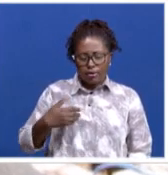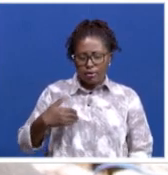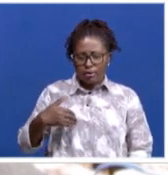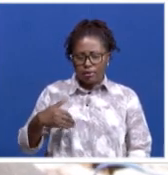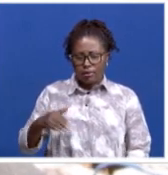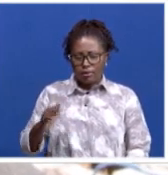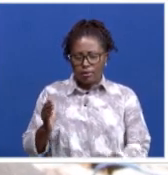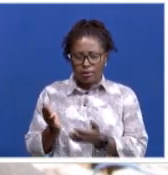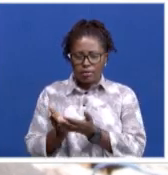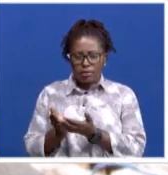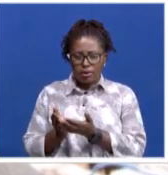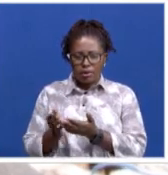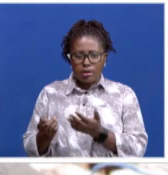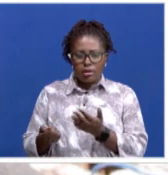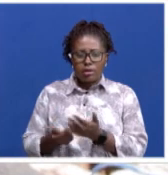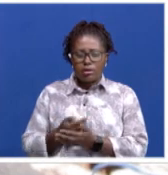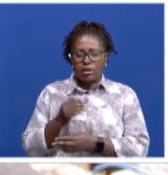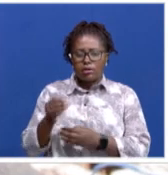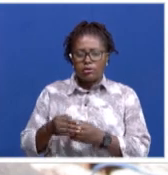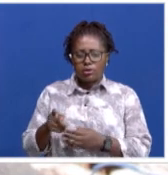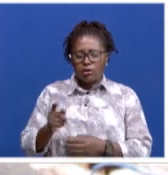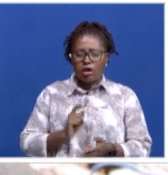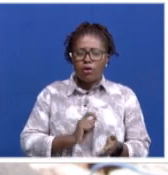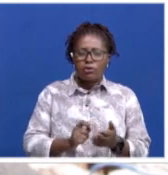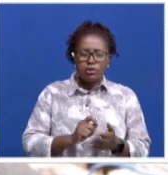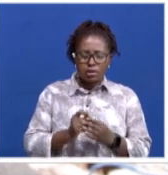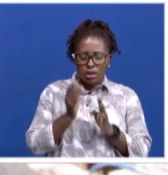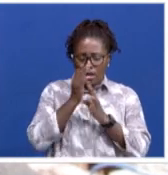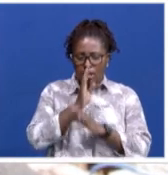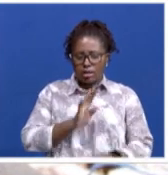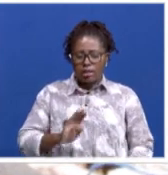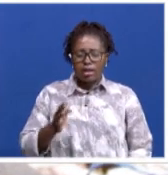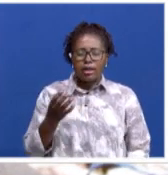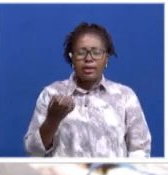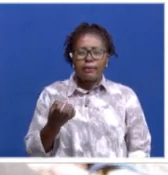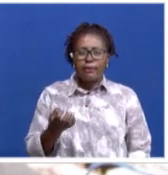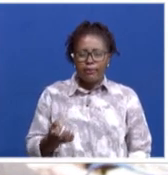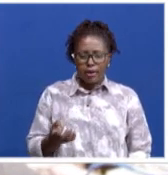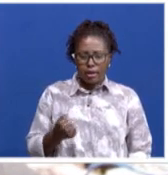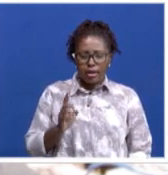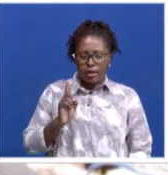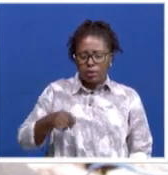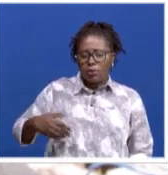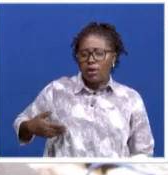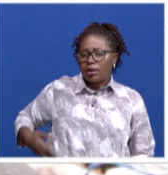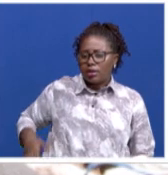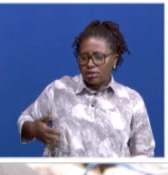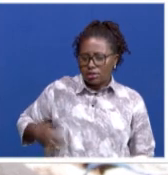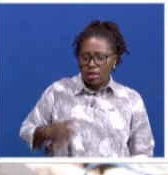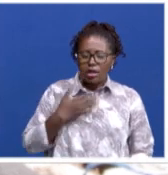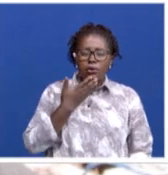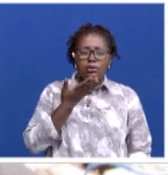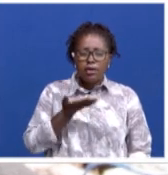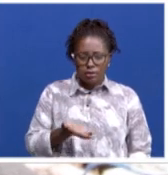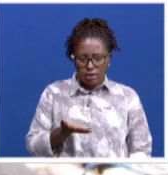hean alito huko na wanafunzi hali yake inak mbaya alu anisha na kuta